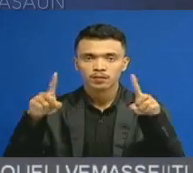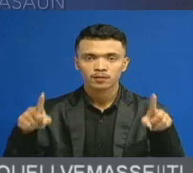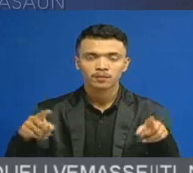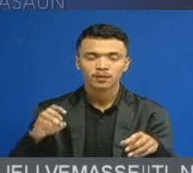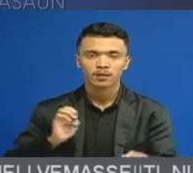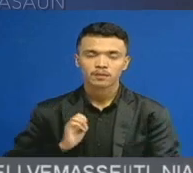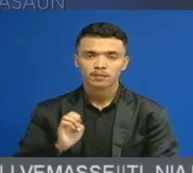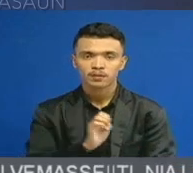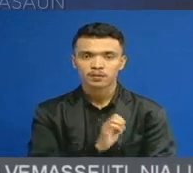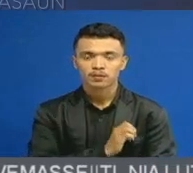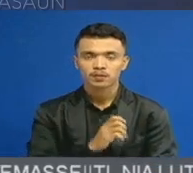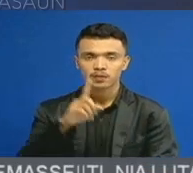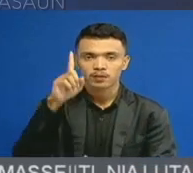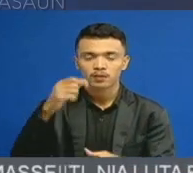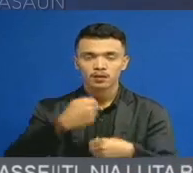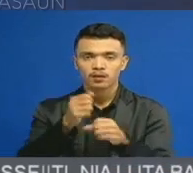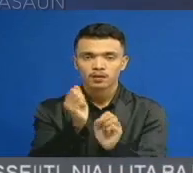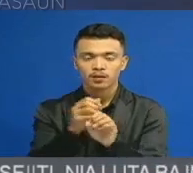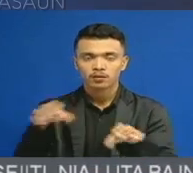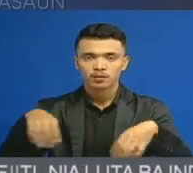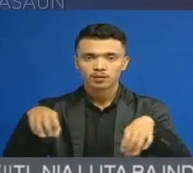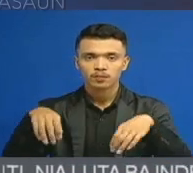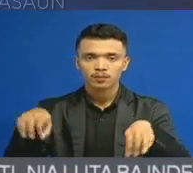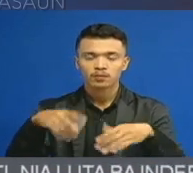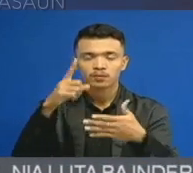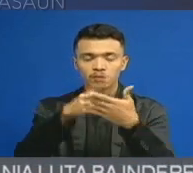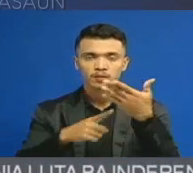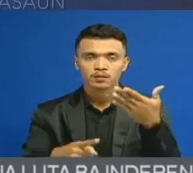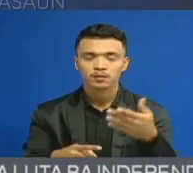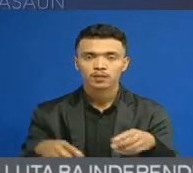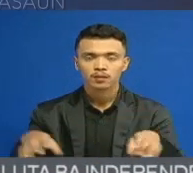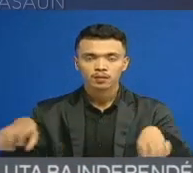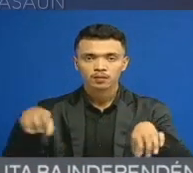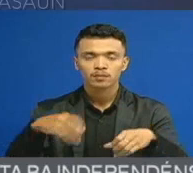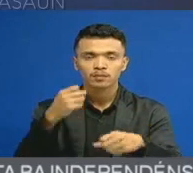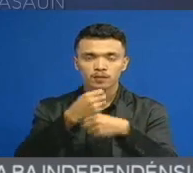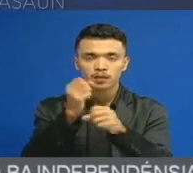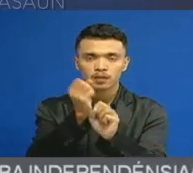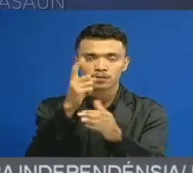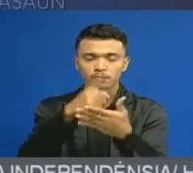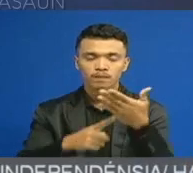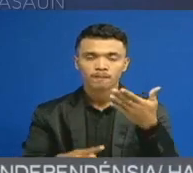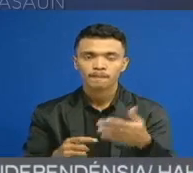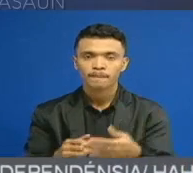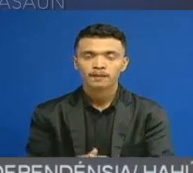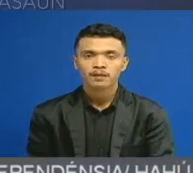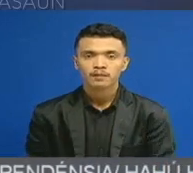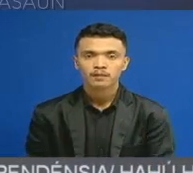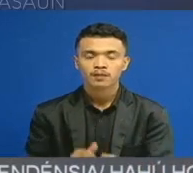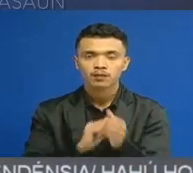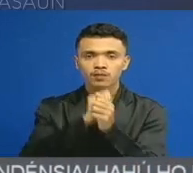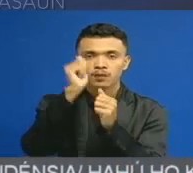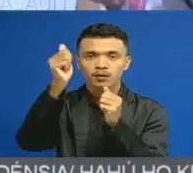diplomat ane ida ni halok nar saya dah. Diplomat ane ni niya servisu ni halus saya dah. Diplomat ane servisu ni at